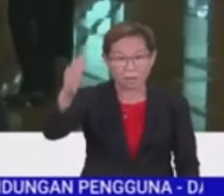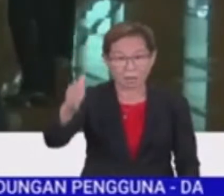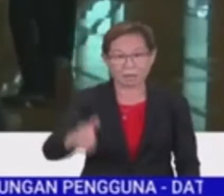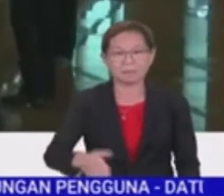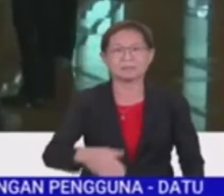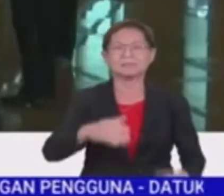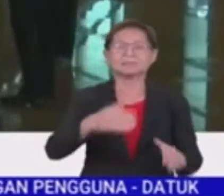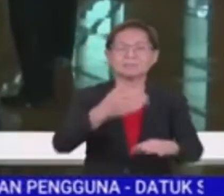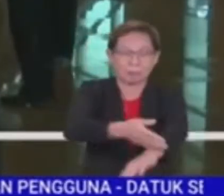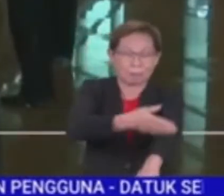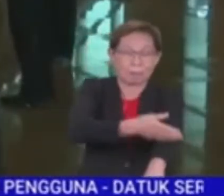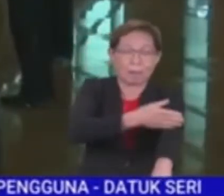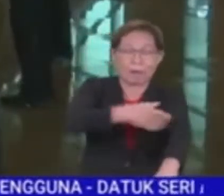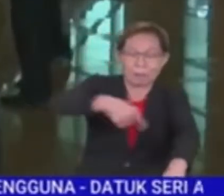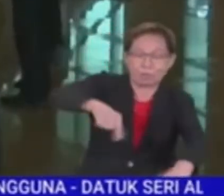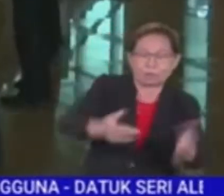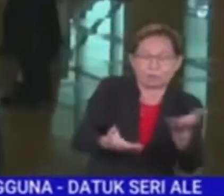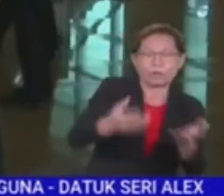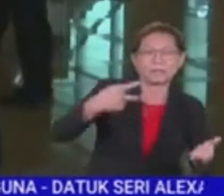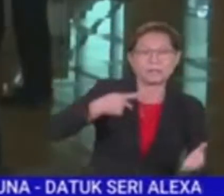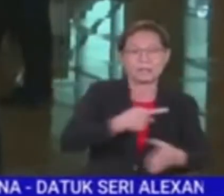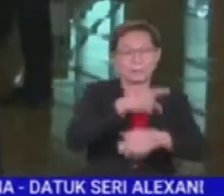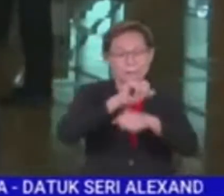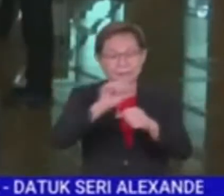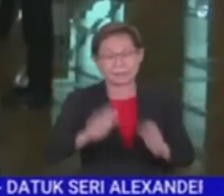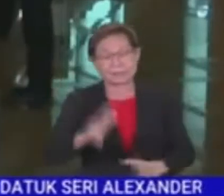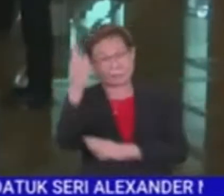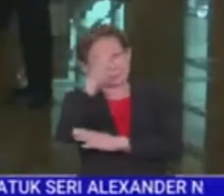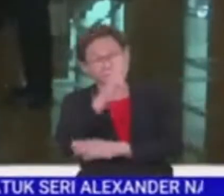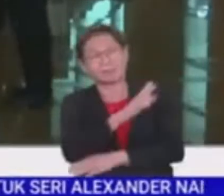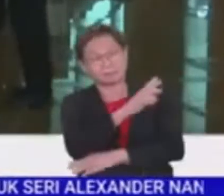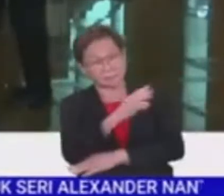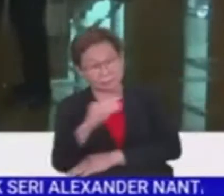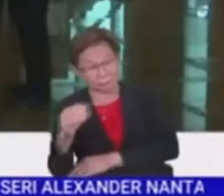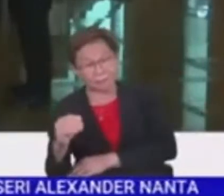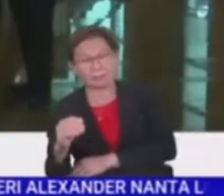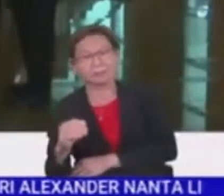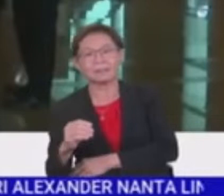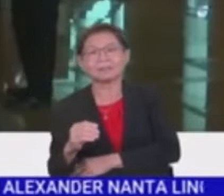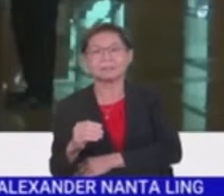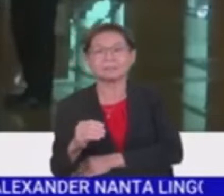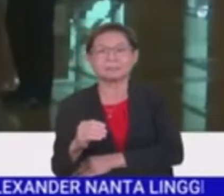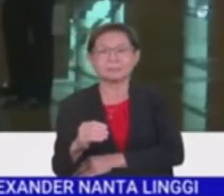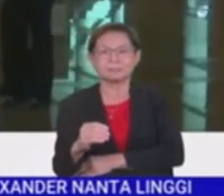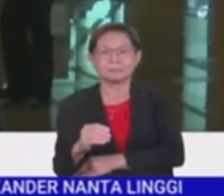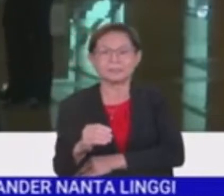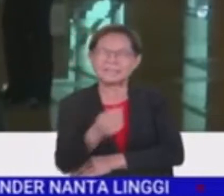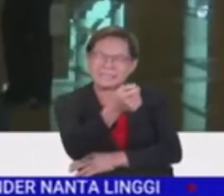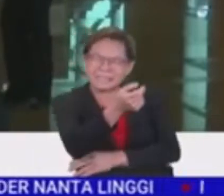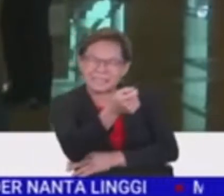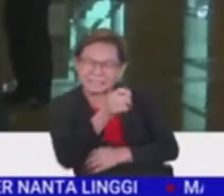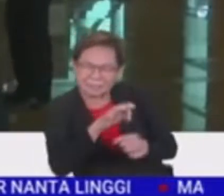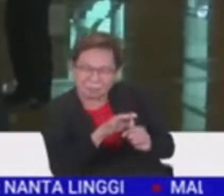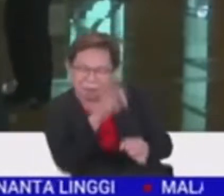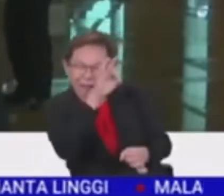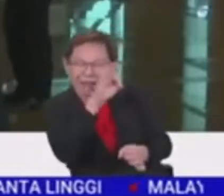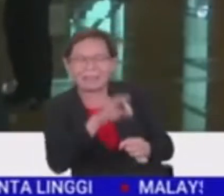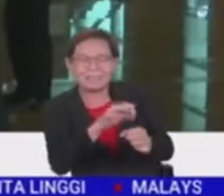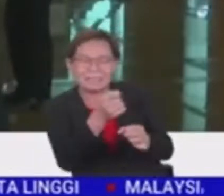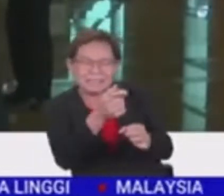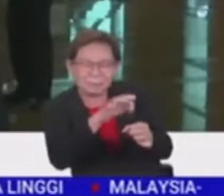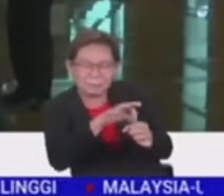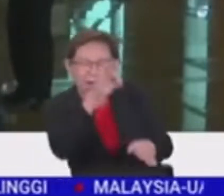mutu perkhidmatan kami sebagai penjawat awam dan juga memberikan sedikit semangat